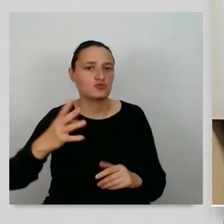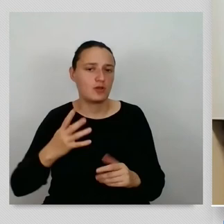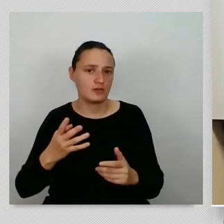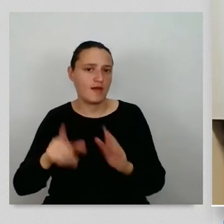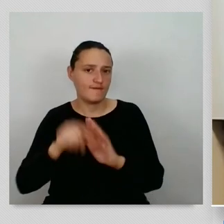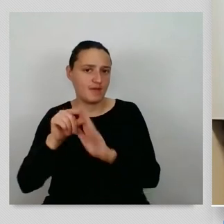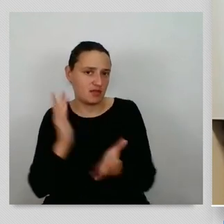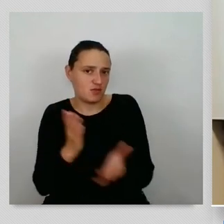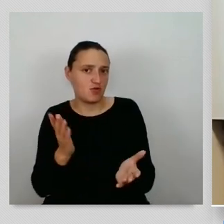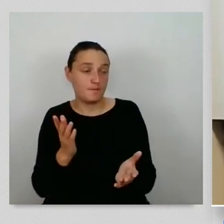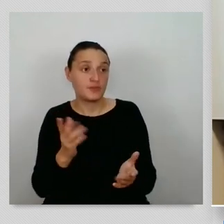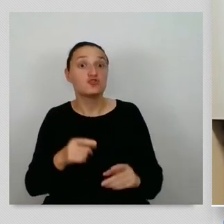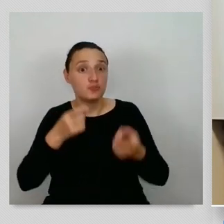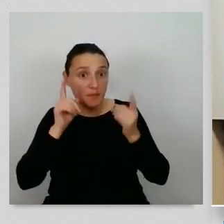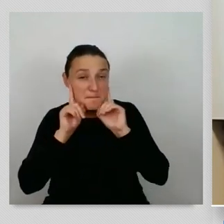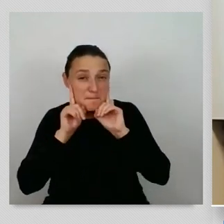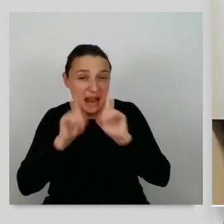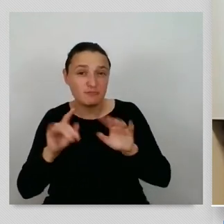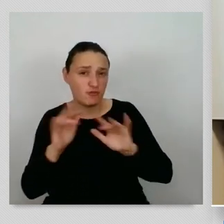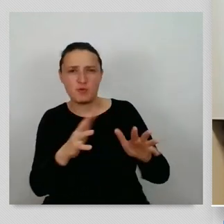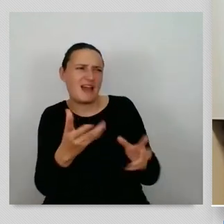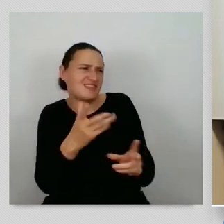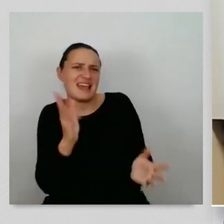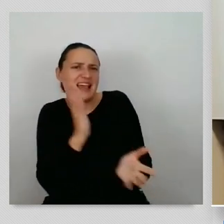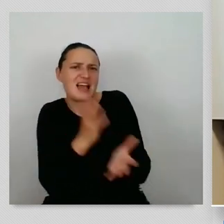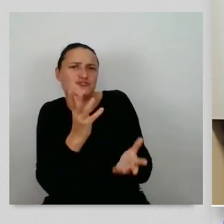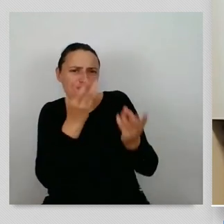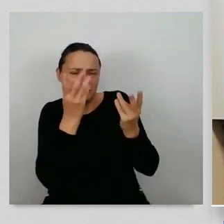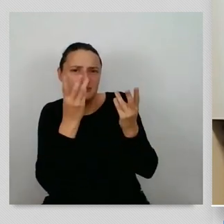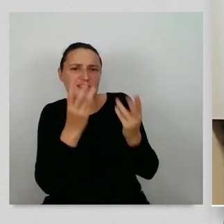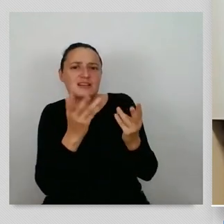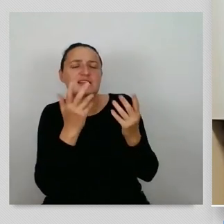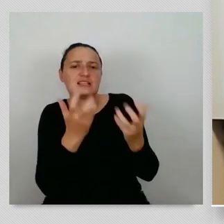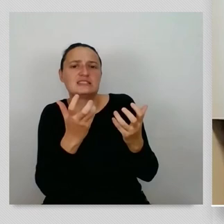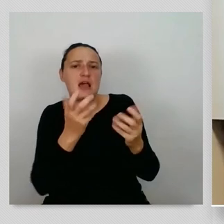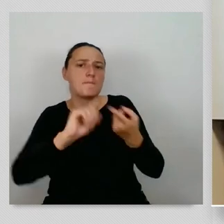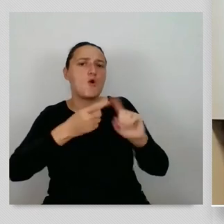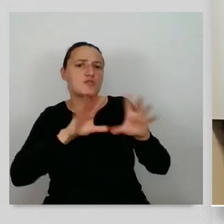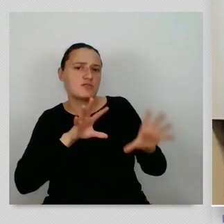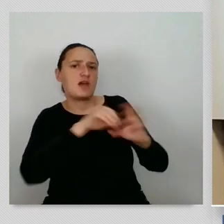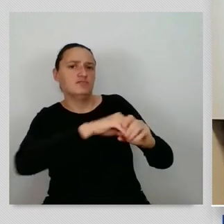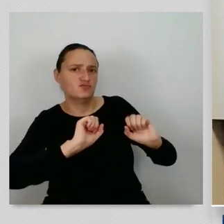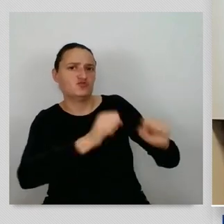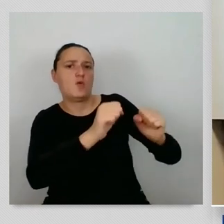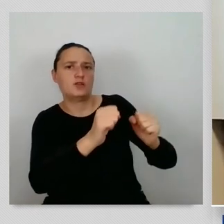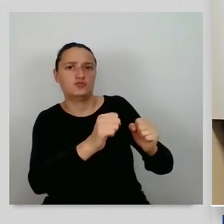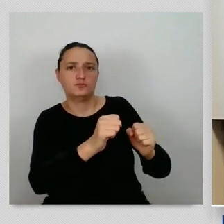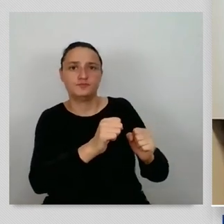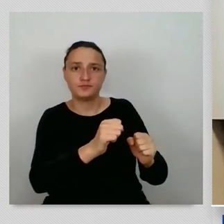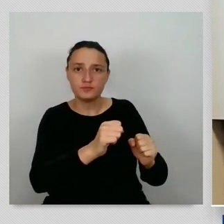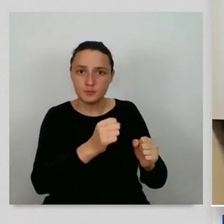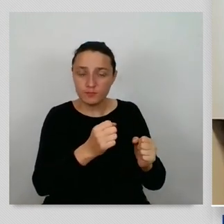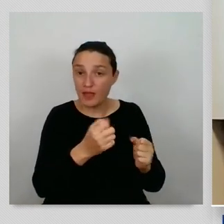nie musieli wchodzić w buty polityków, bo nie każdy chce w buty tych polityków wchodzić, tak? Ale chce mieć wpływ na to, co dzieje się